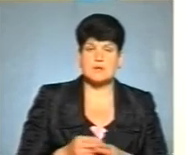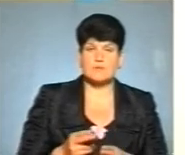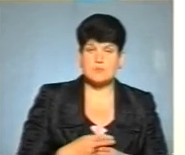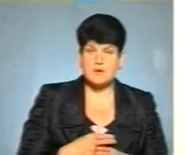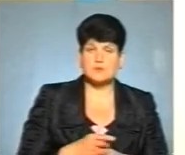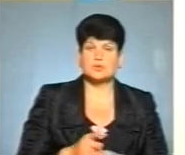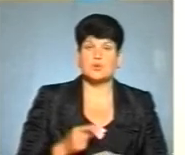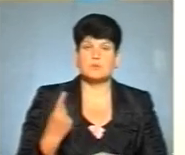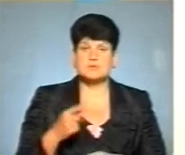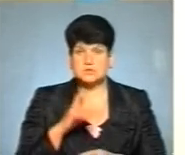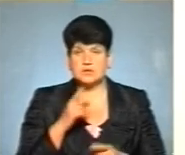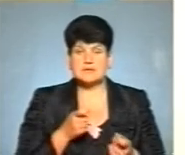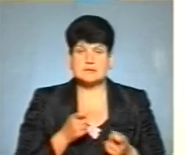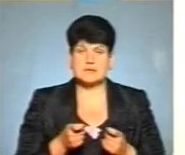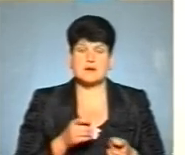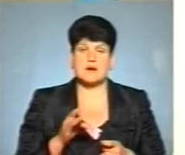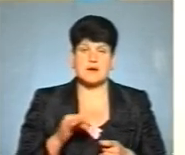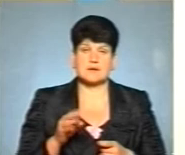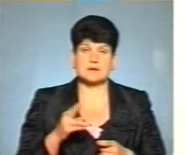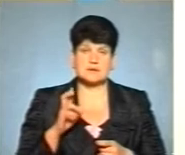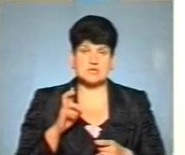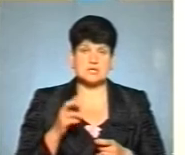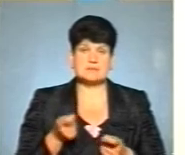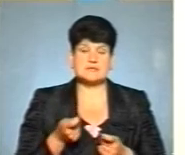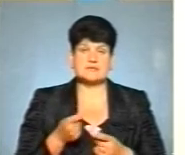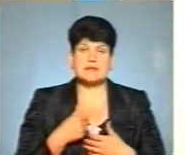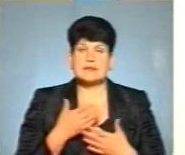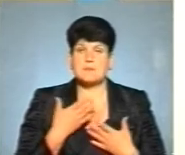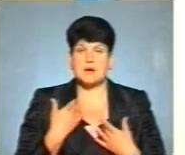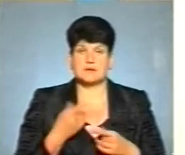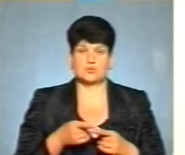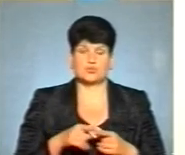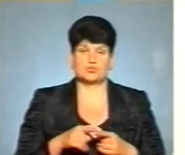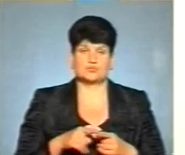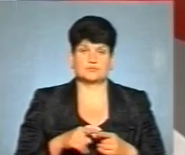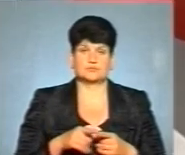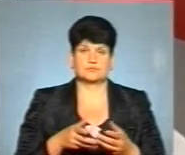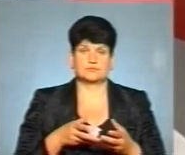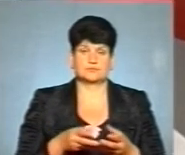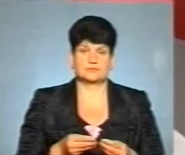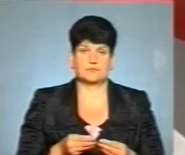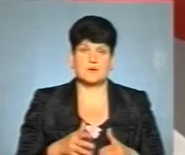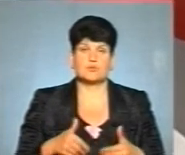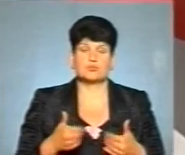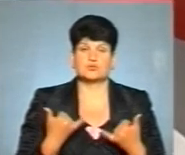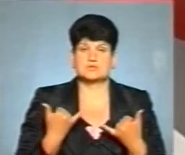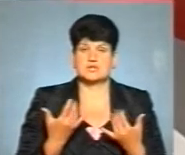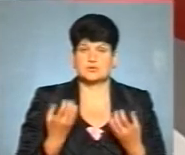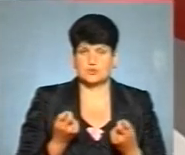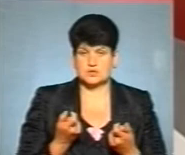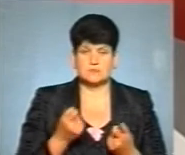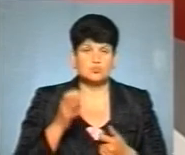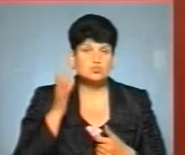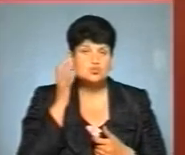то облдержадміністрація чи райдержадміністрація, вона не має такого інструменту. Я пропоную ще зараз, оскільки в нас є трохи часу,